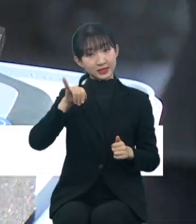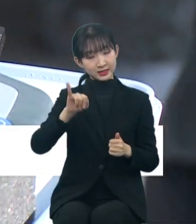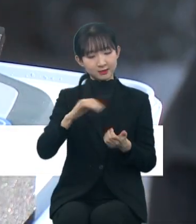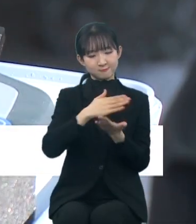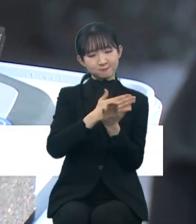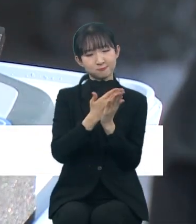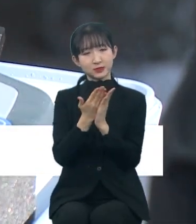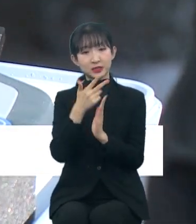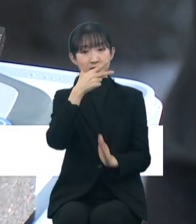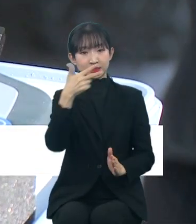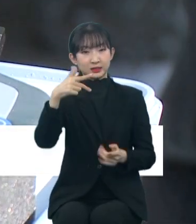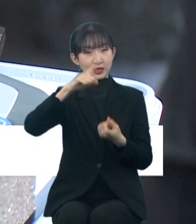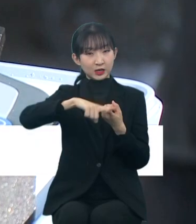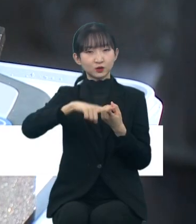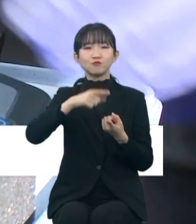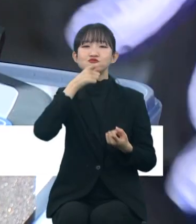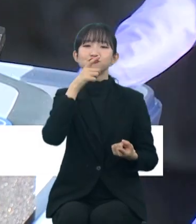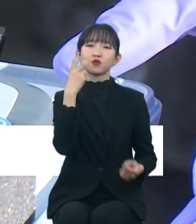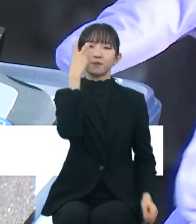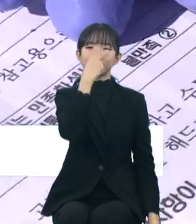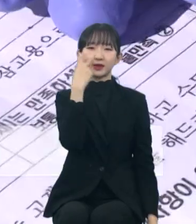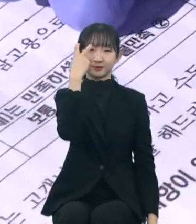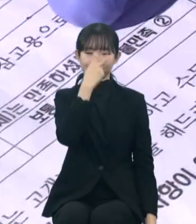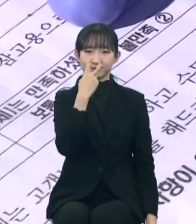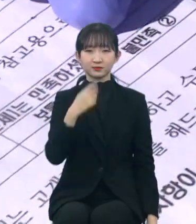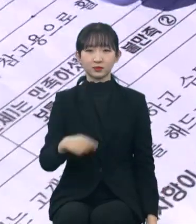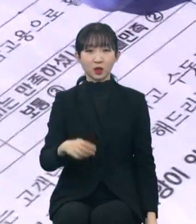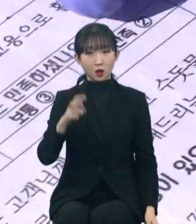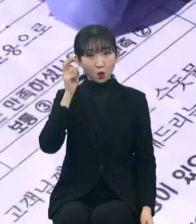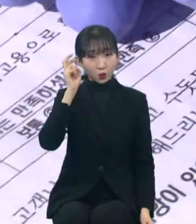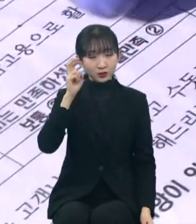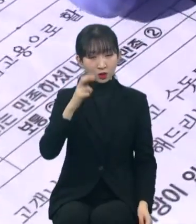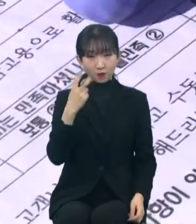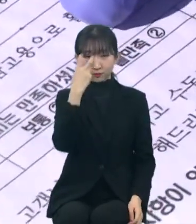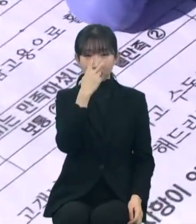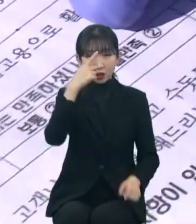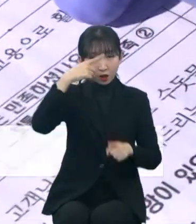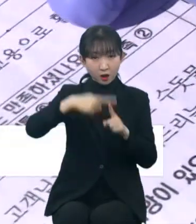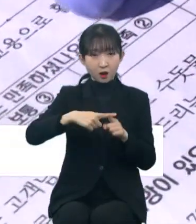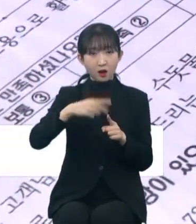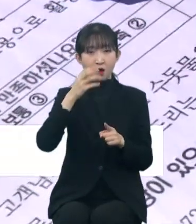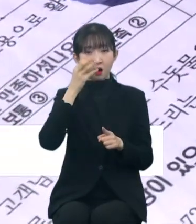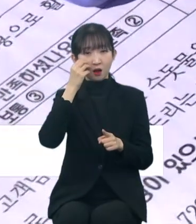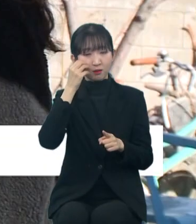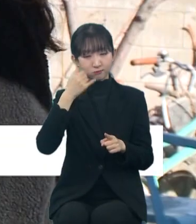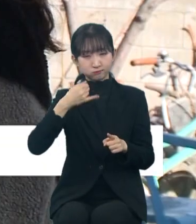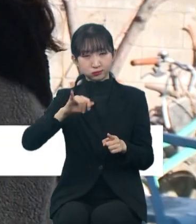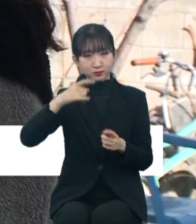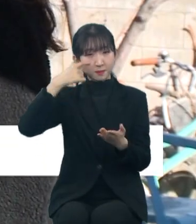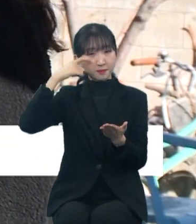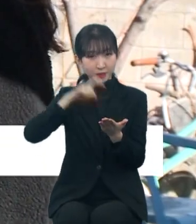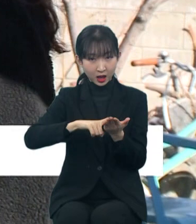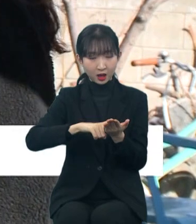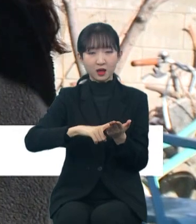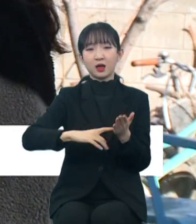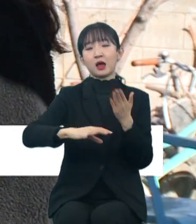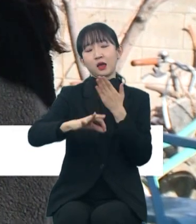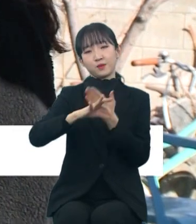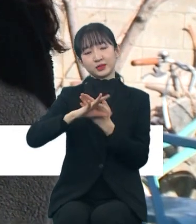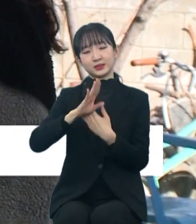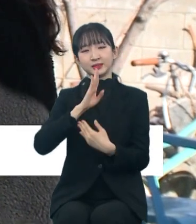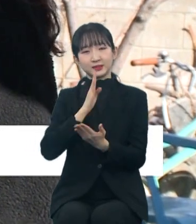걸쳐 수질검사를 실시할 예정입니다. 만약 검사 결과에서 이상이 발견됐을 때는 옥내 배관